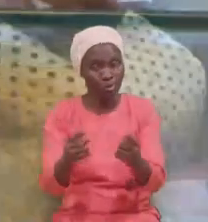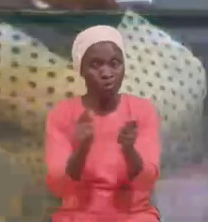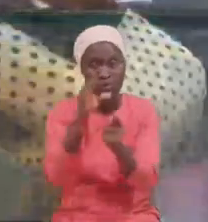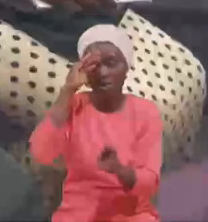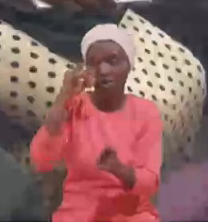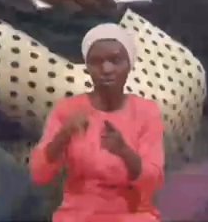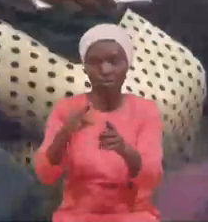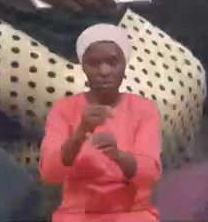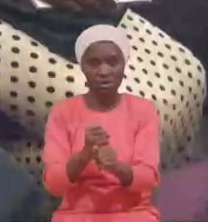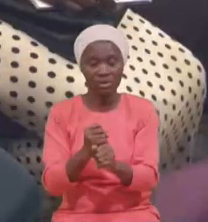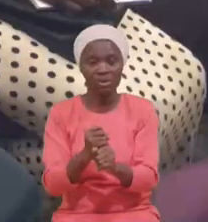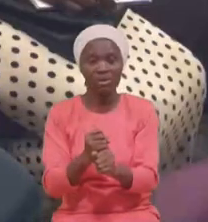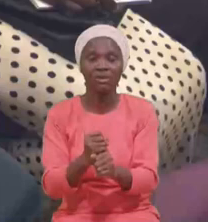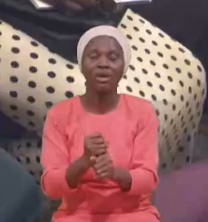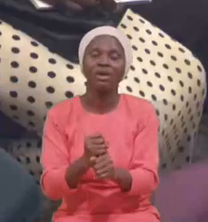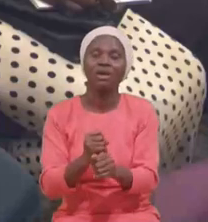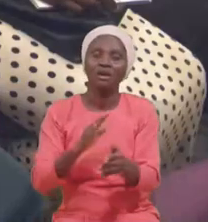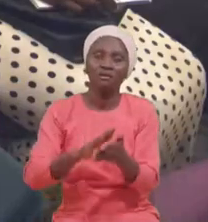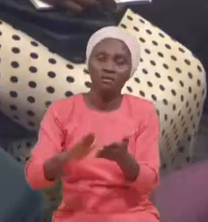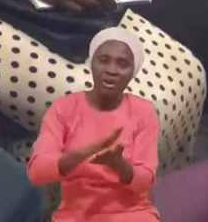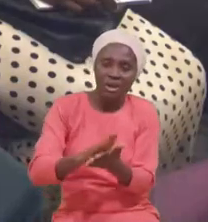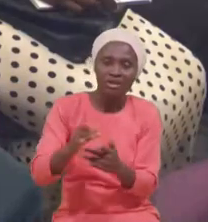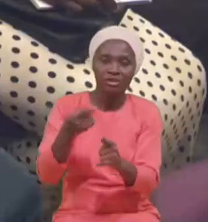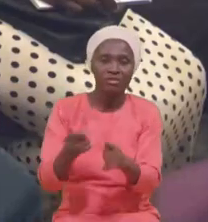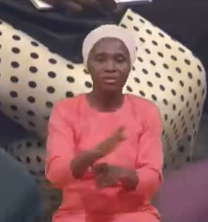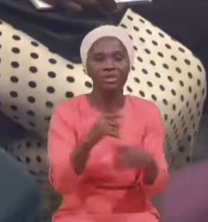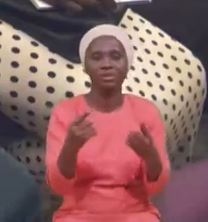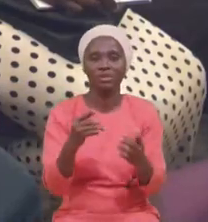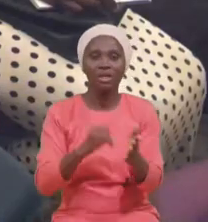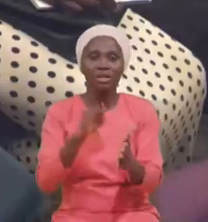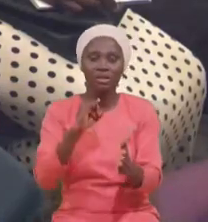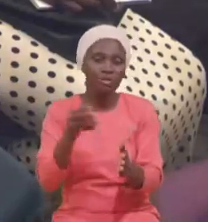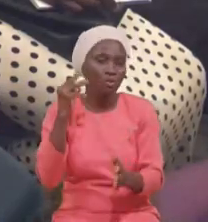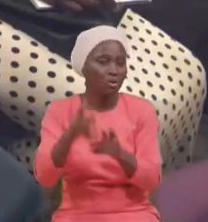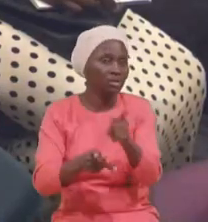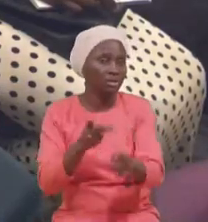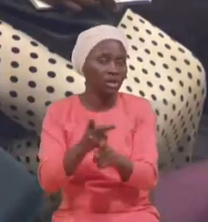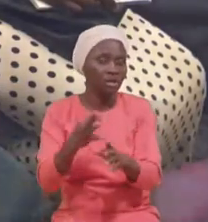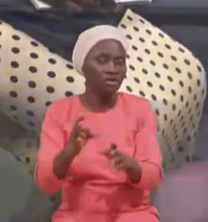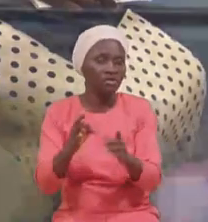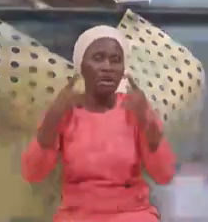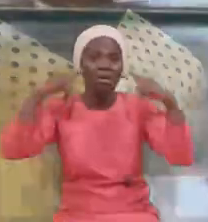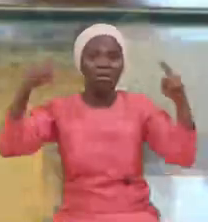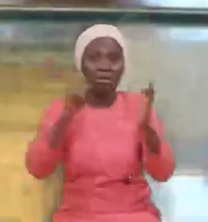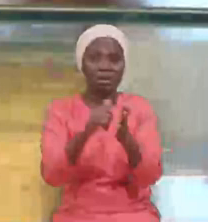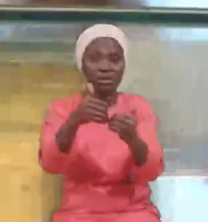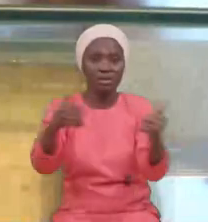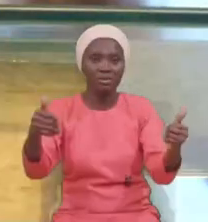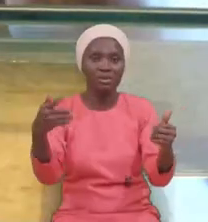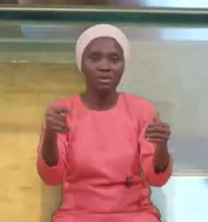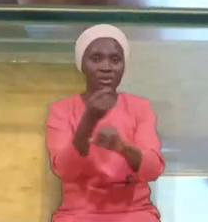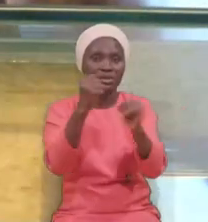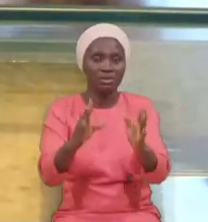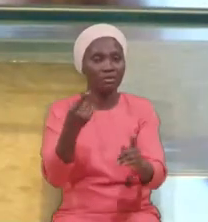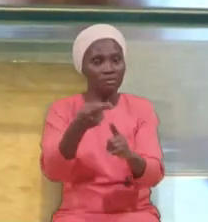à lui afin d'être purifiés de leurs péchés. C'était une publicité qui a séparé le sauveur de la